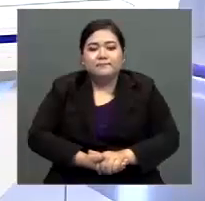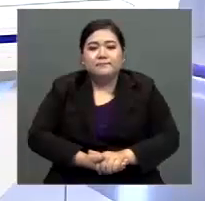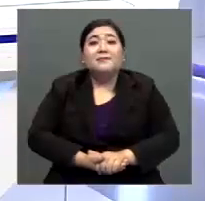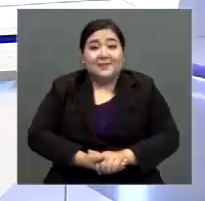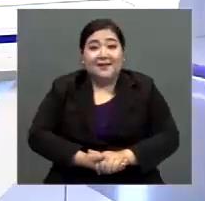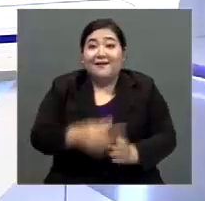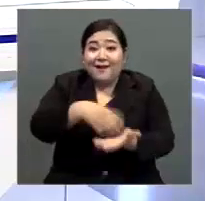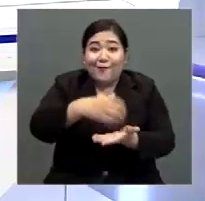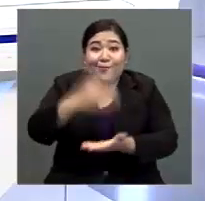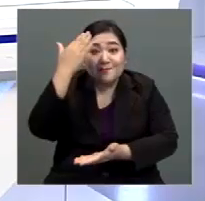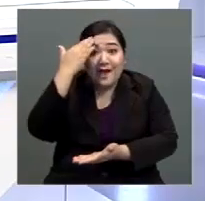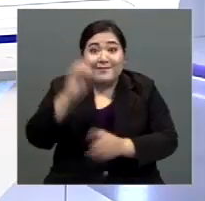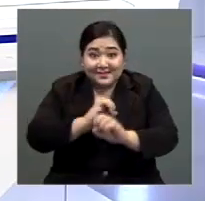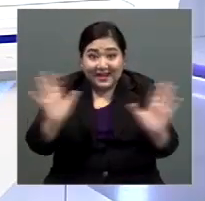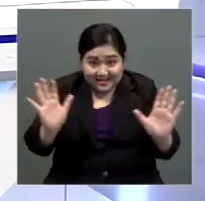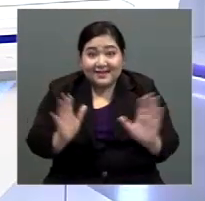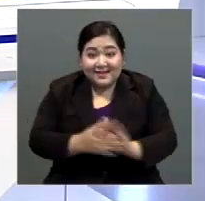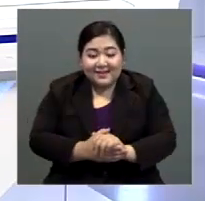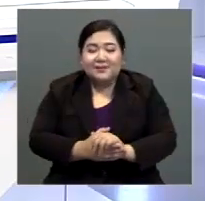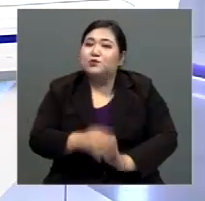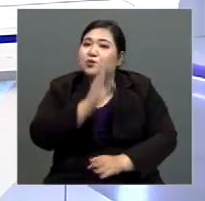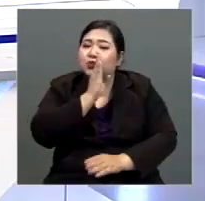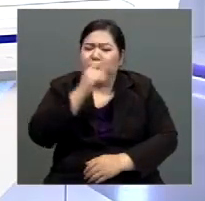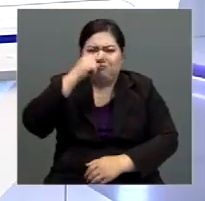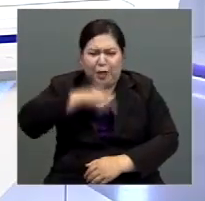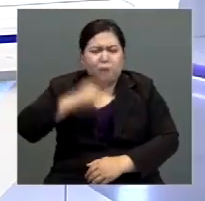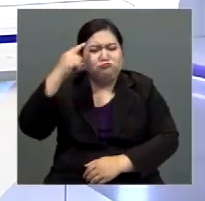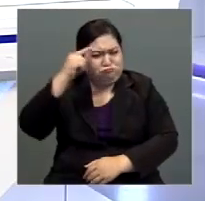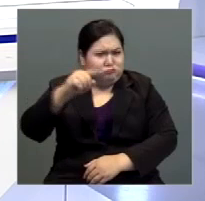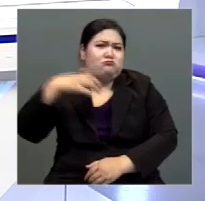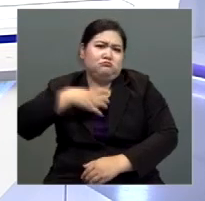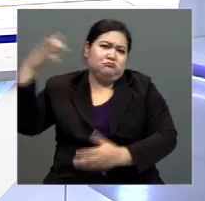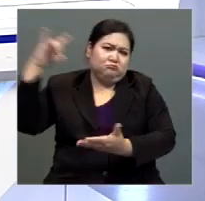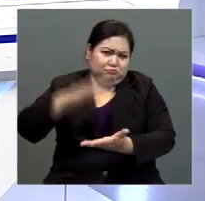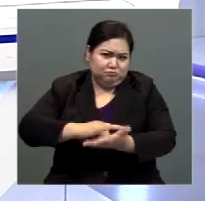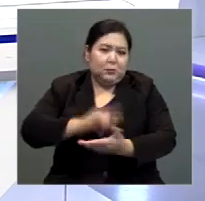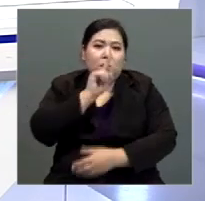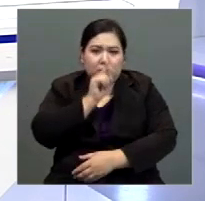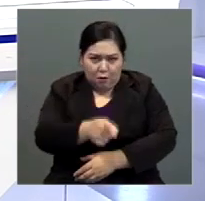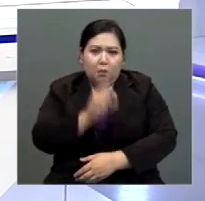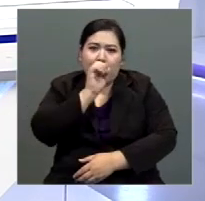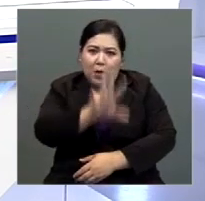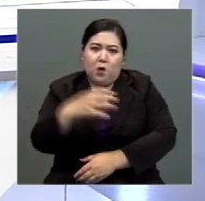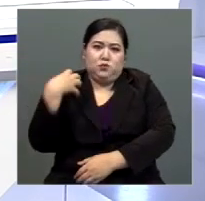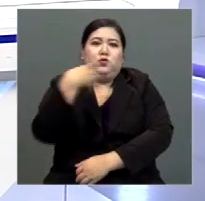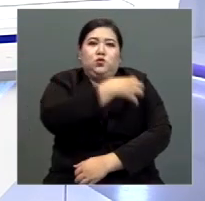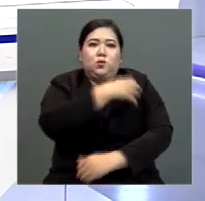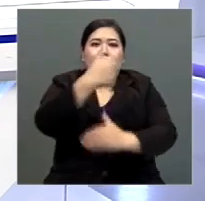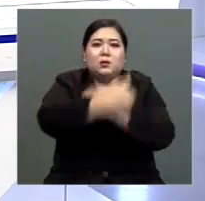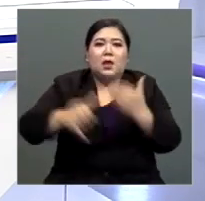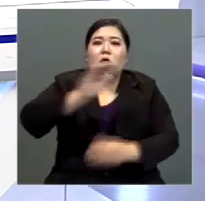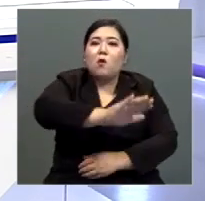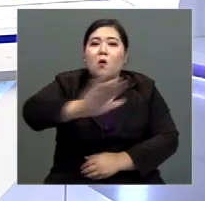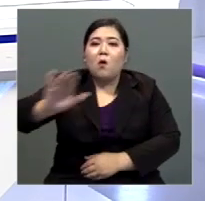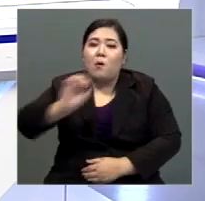ฟงแบบนี้แล้วนาจะชดเช้นมากยงขึ้นนะคะถเกิดว่า เจินทางกลับมาที่เขาบอกวา ให้ไปแ้งสะทานทูดสะทานโงศรรนต่างประเทศต่ คือการ